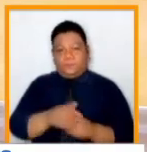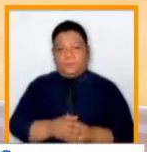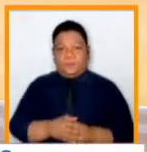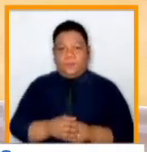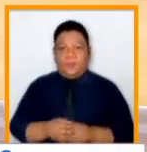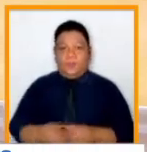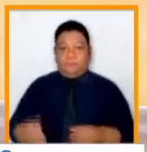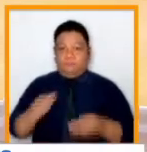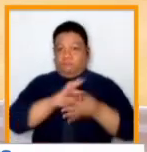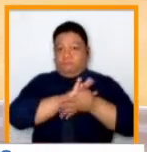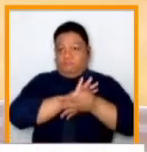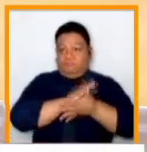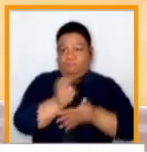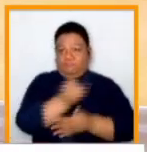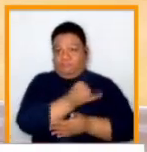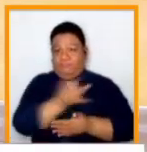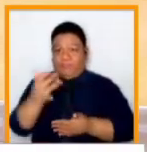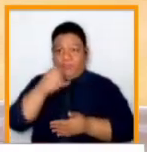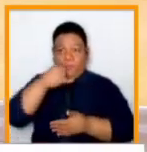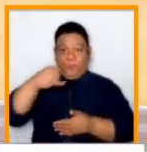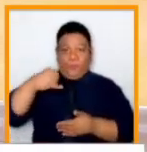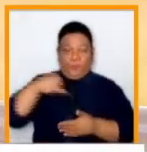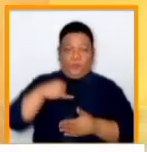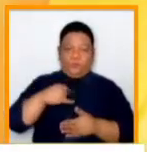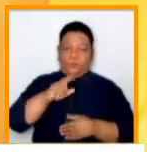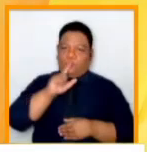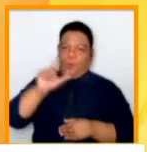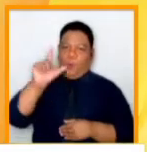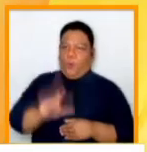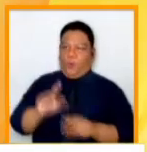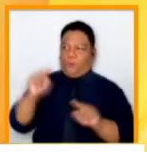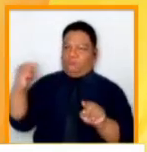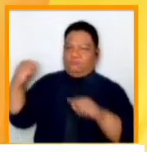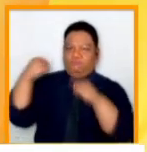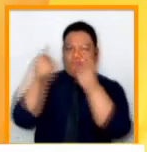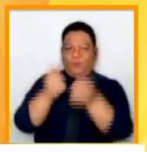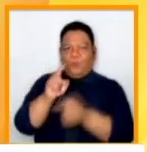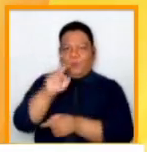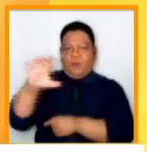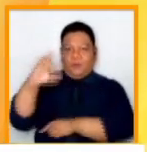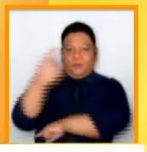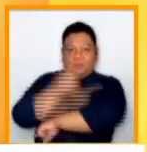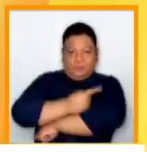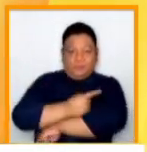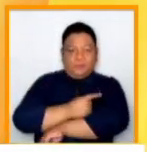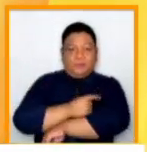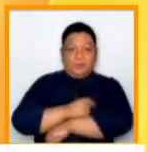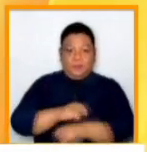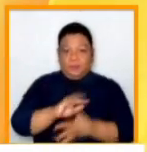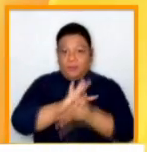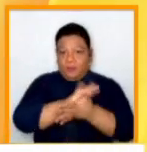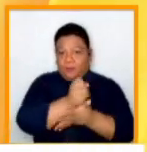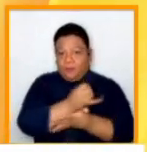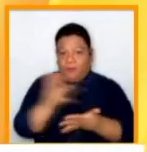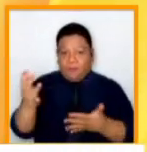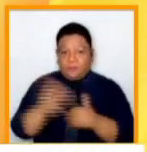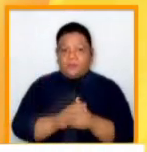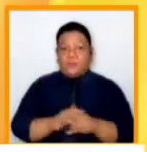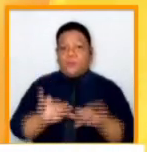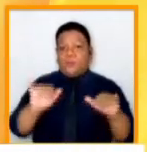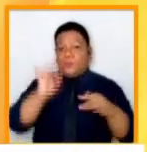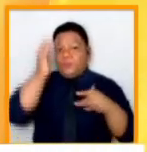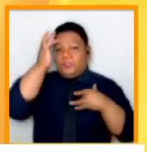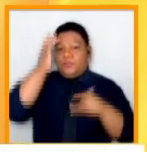naitala kahapon na aktibong kaso ng COVID-19. Base sa datos ng Department of Health kahapon, 49,835 ang active